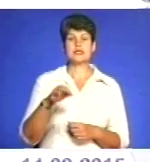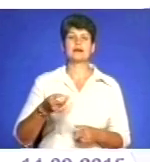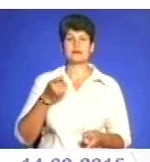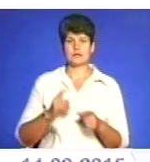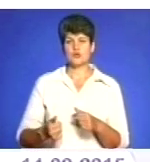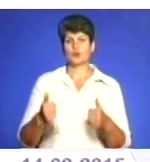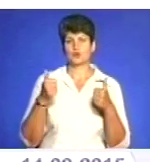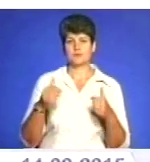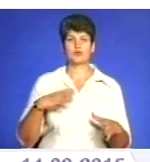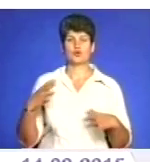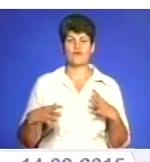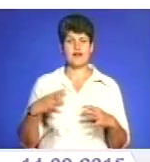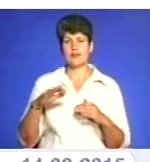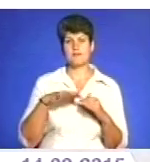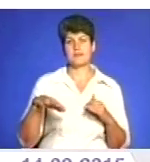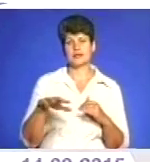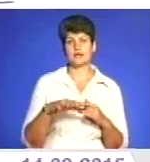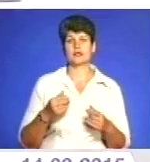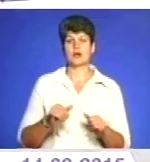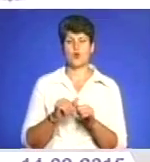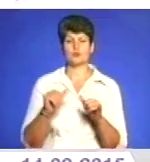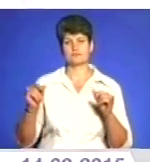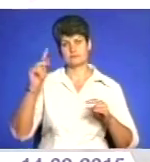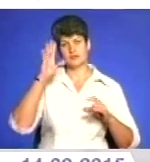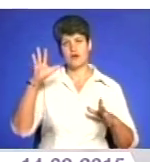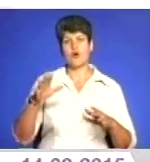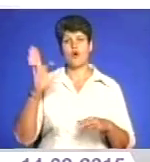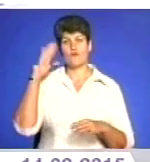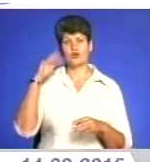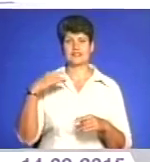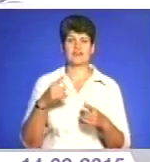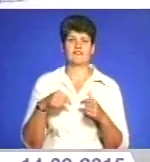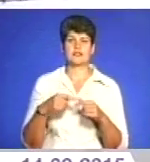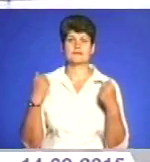став дійсно добрий тренувальний майданчик для розвитку і популяризації водних видів спорту.